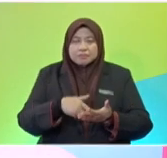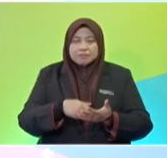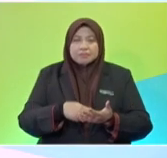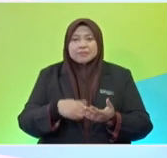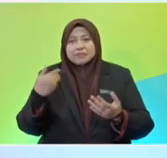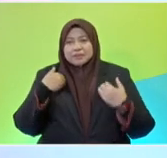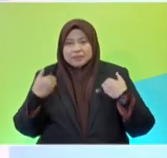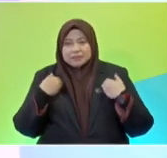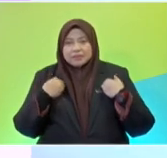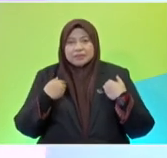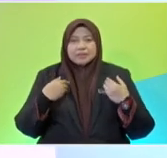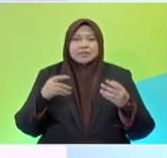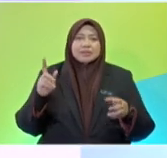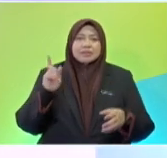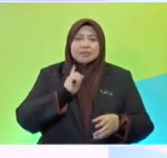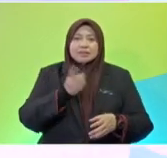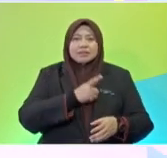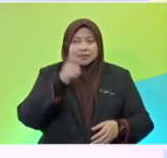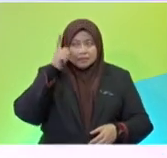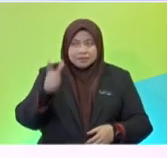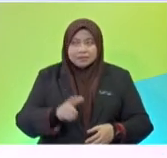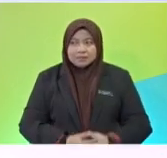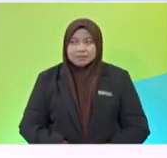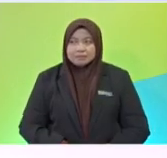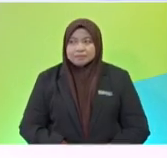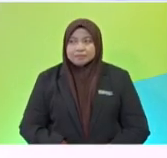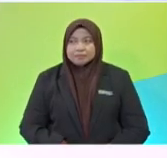Oke kita lihat lagi yang seterusnya